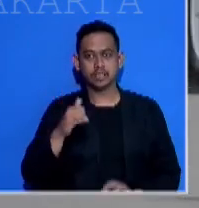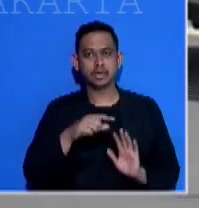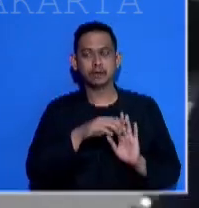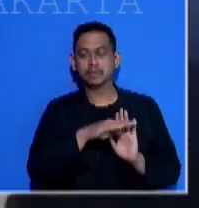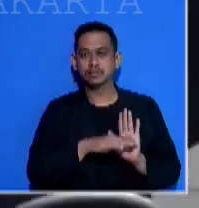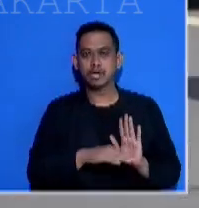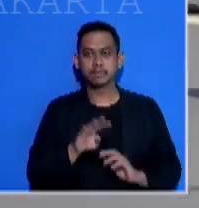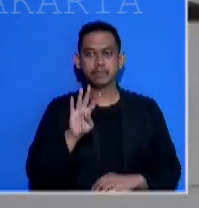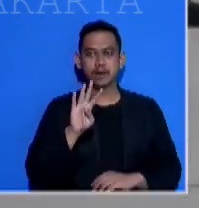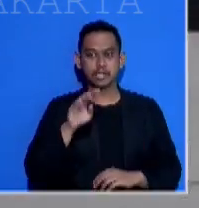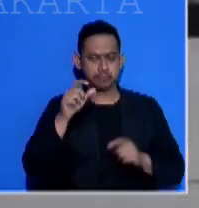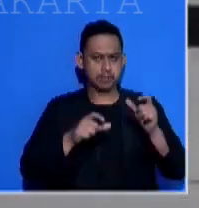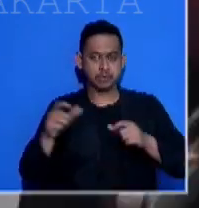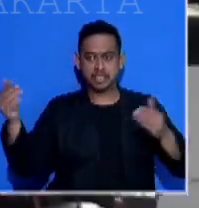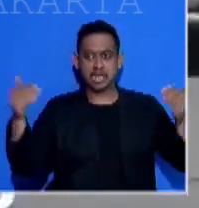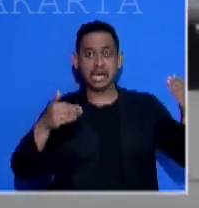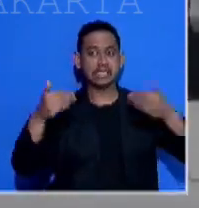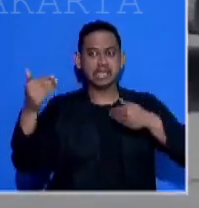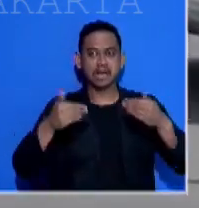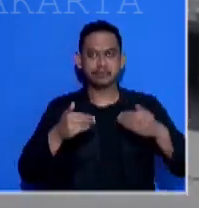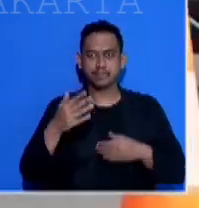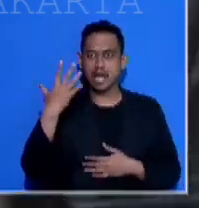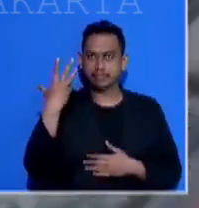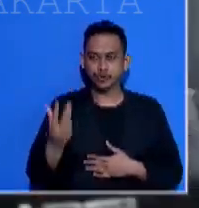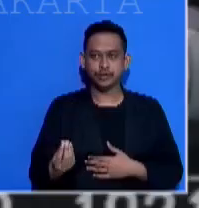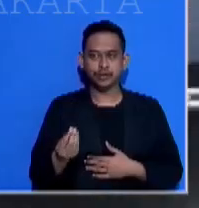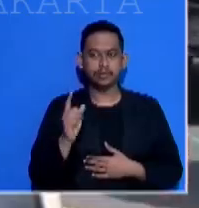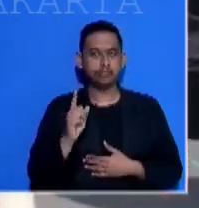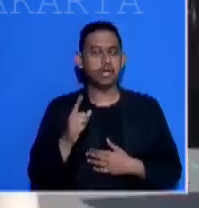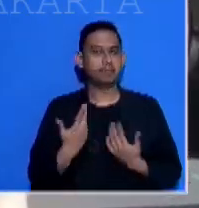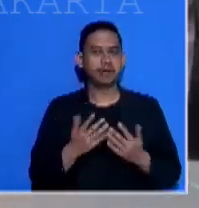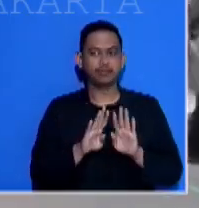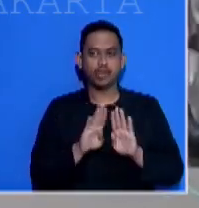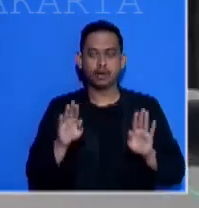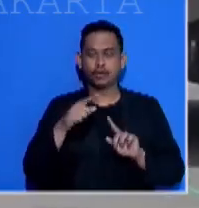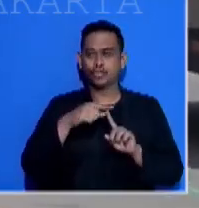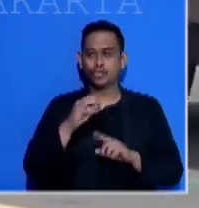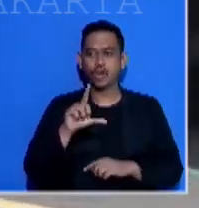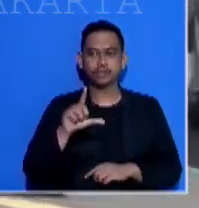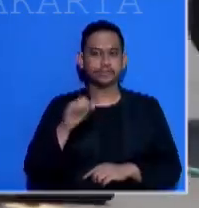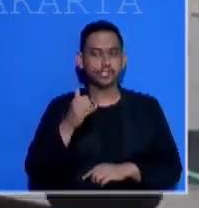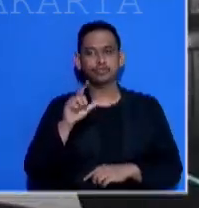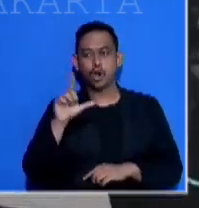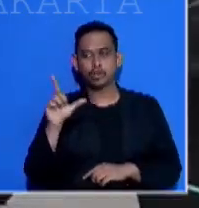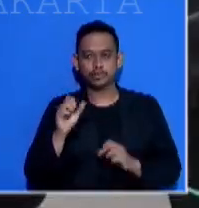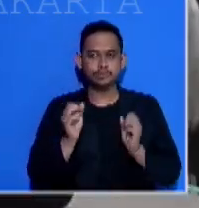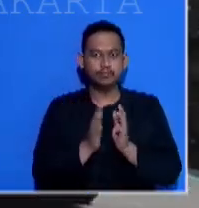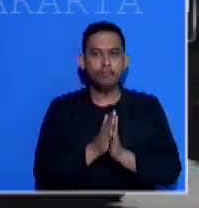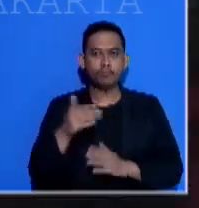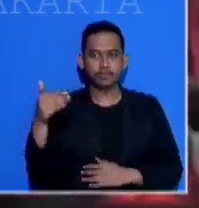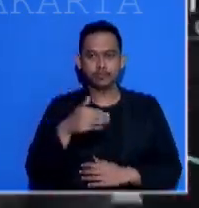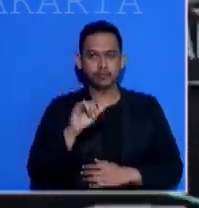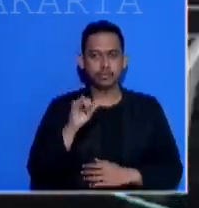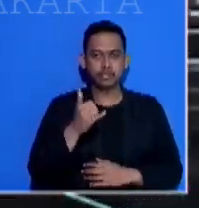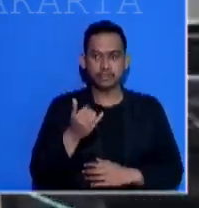pergerakan manusia selama mudik dan balik seiring dibukanya tol fungsional Jogja-Solo, jumlah kendaraan yang masuk ke DIY lebih sedikit dibandingkan yang